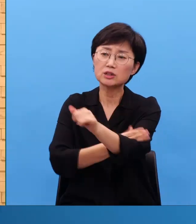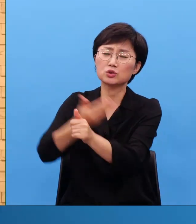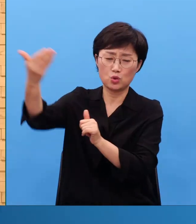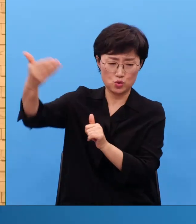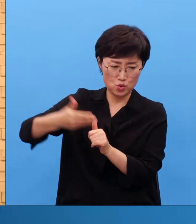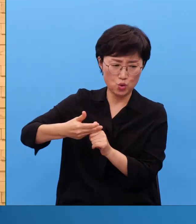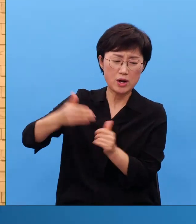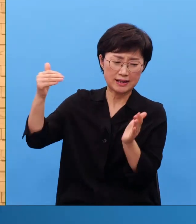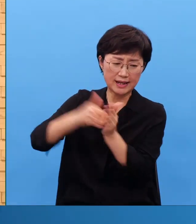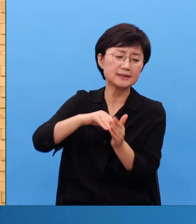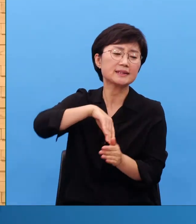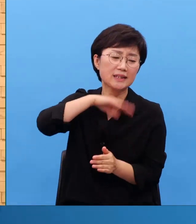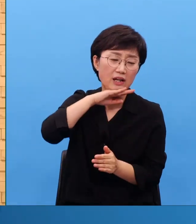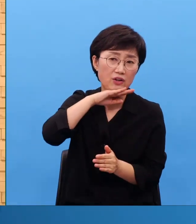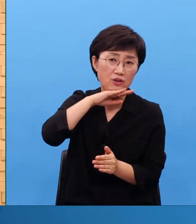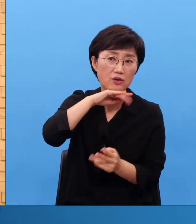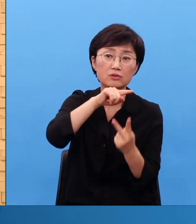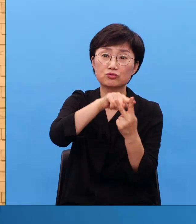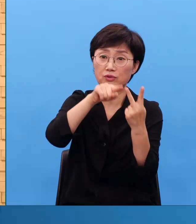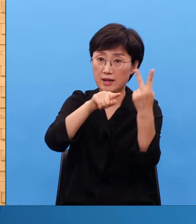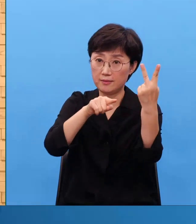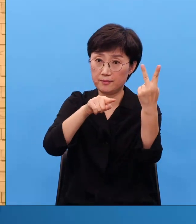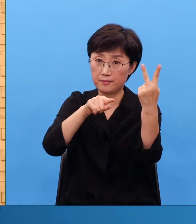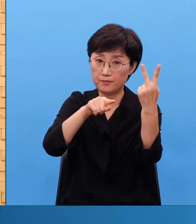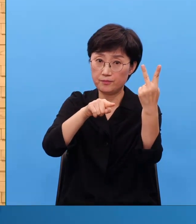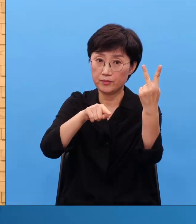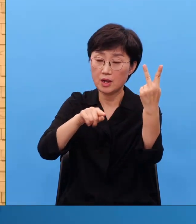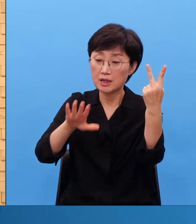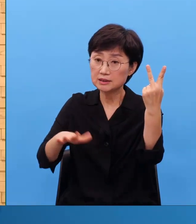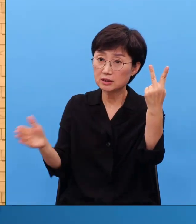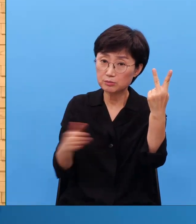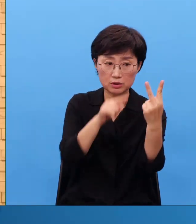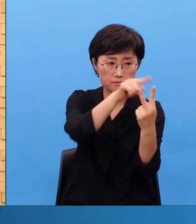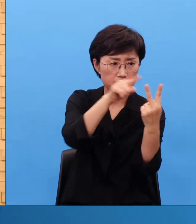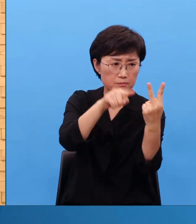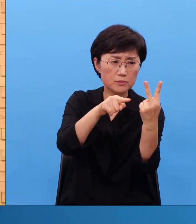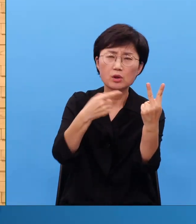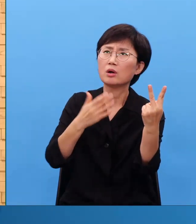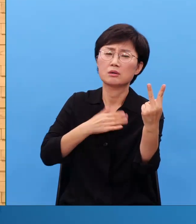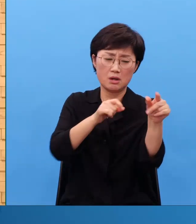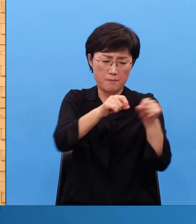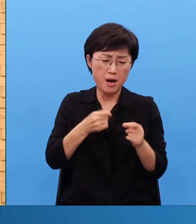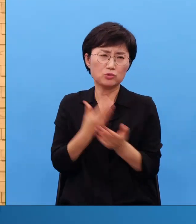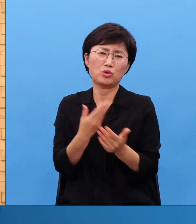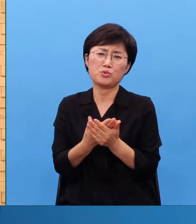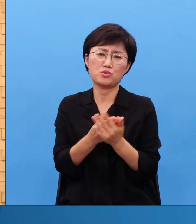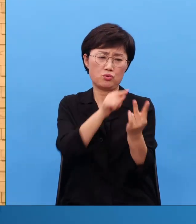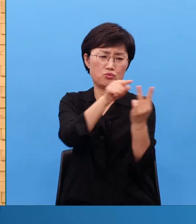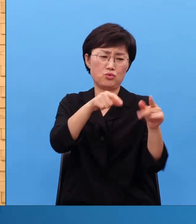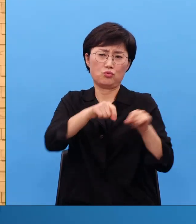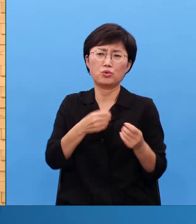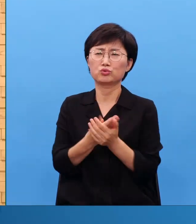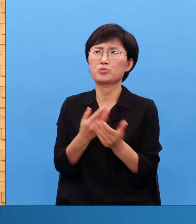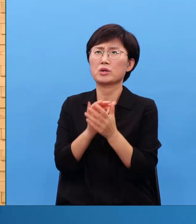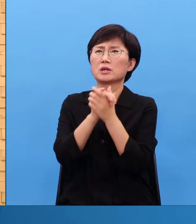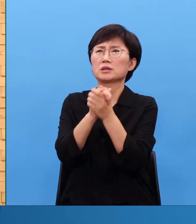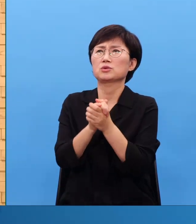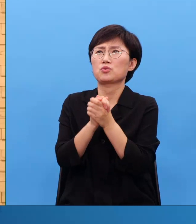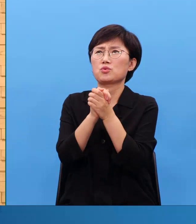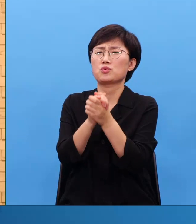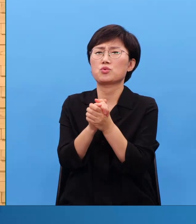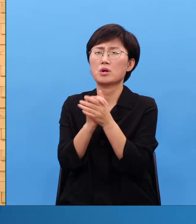wait. 여러분이 지금부터 예배 시간에 이 기도를 계속 조금만 하면요. 자연적 나도 모르게 내